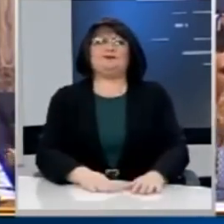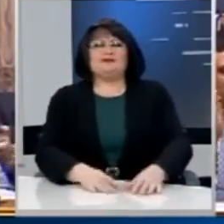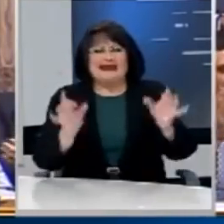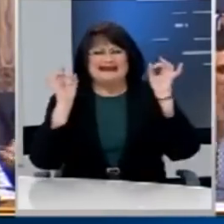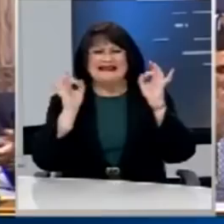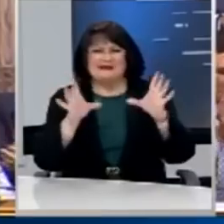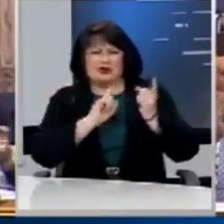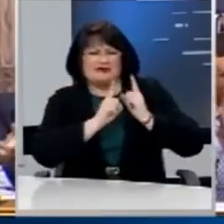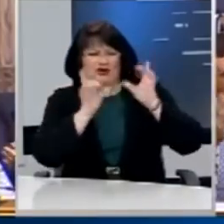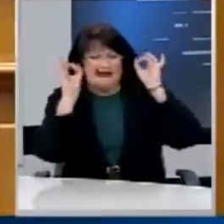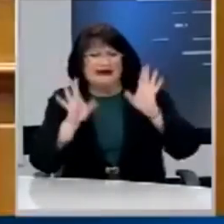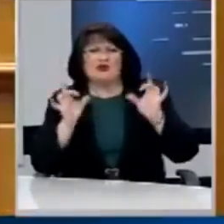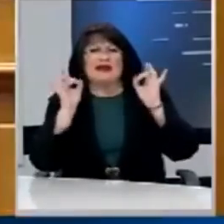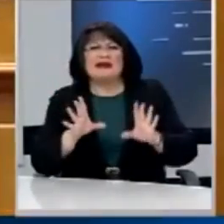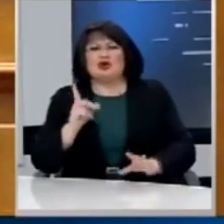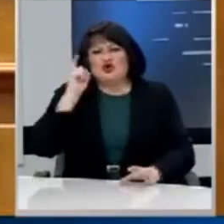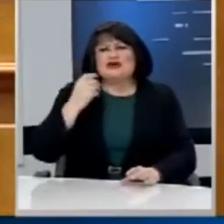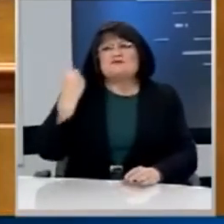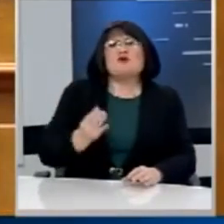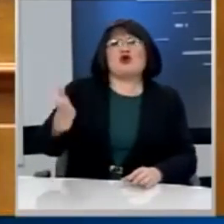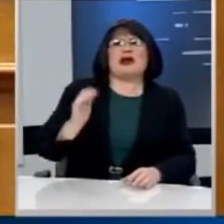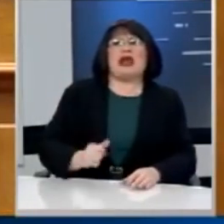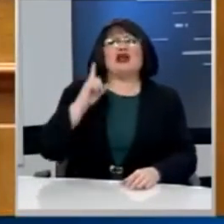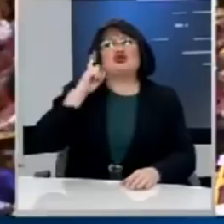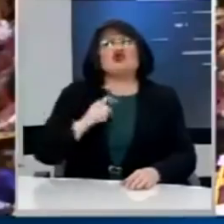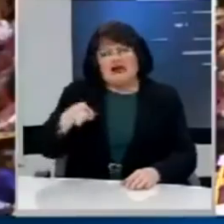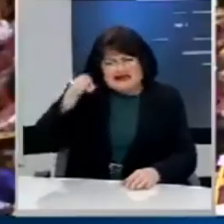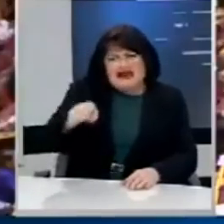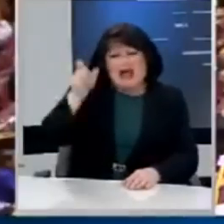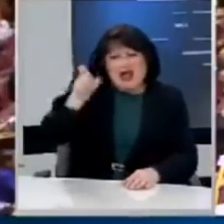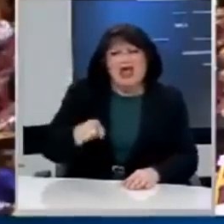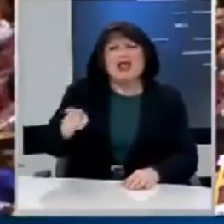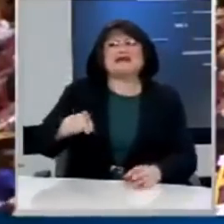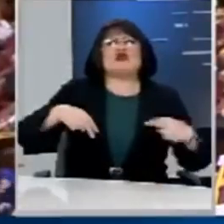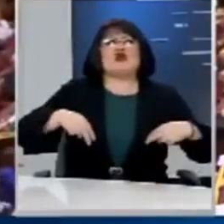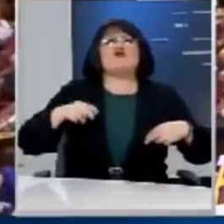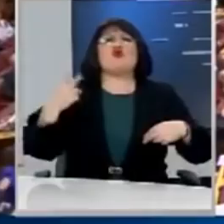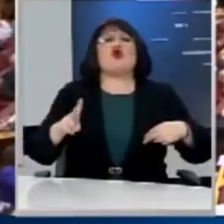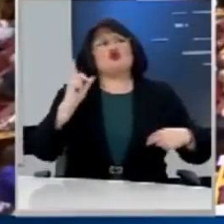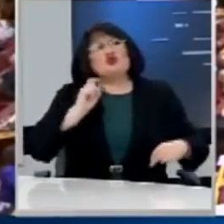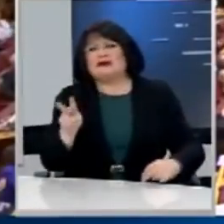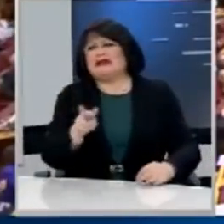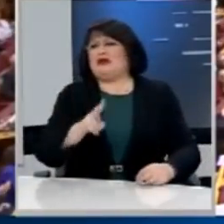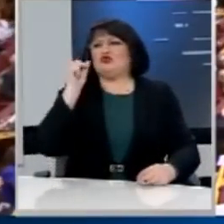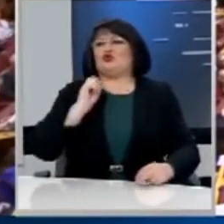Τίποτα δεν είχατε συμφωνήσει με κανέναν. Και το ξέρετε πολύ καλά. Το ξέρετε και εσείς και το ξέρει και ο υπουργός σας.